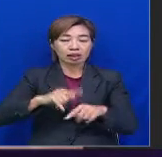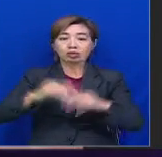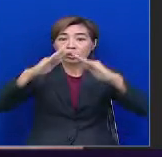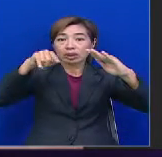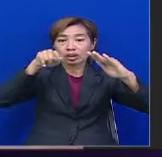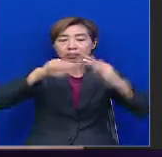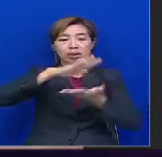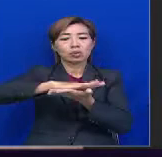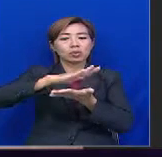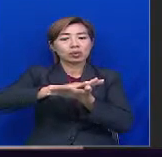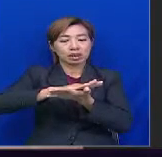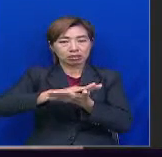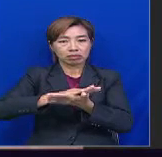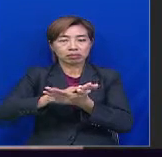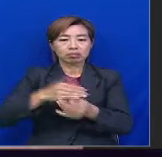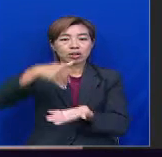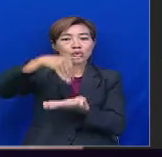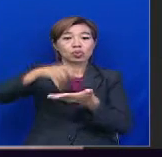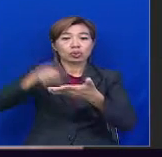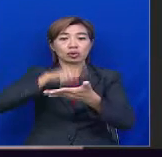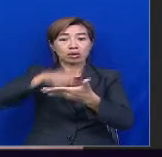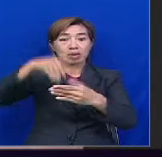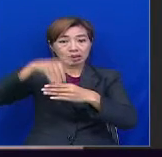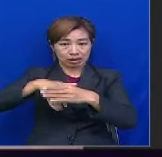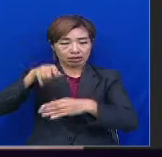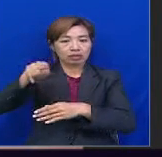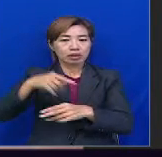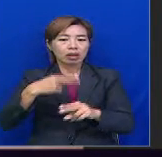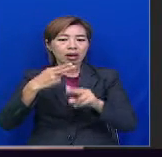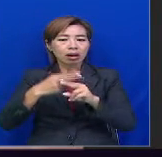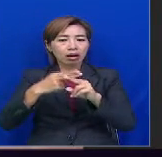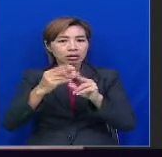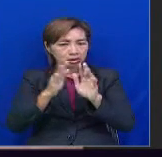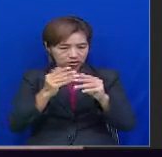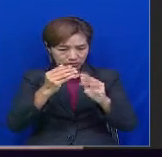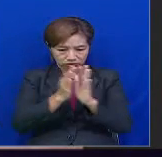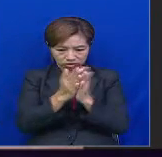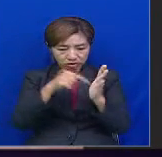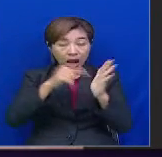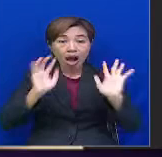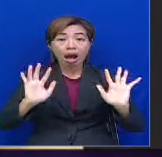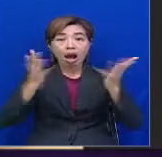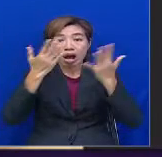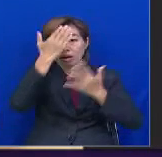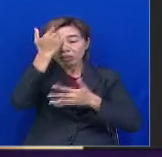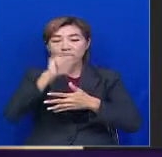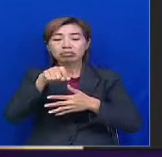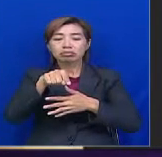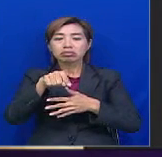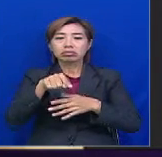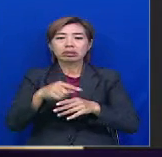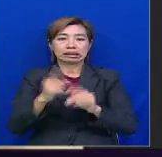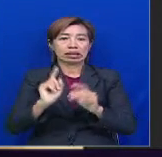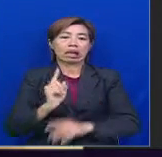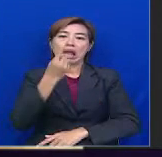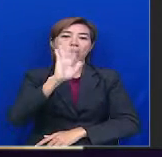ไม้สเปสำหรับการไปการหายไปนะครับของสมุดรบัญชีรายชื่อผู้มีสิทธิ์ออกเสียงในครั้งนี้ถือว่าเกิดขึ้นเป็นครั้งแรก